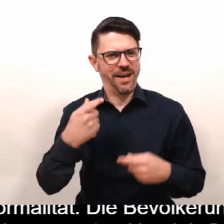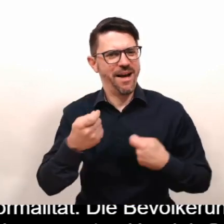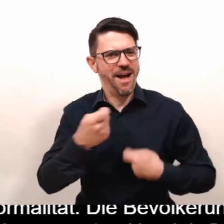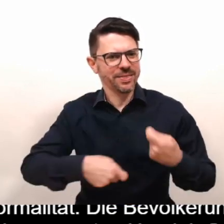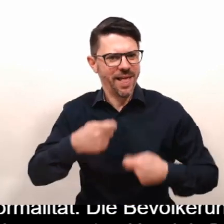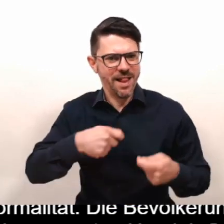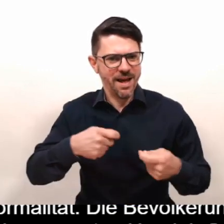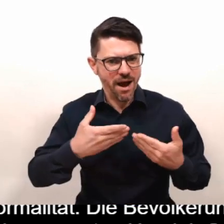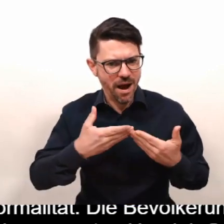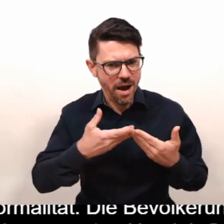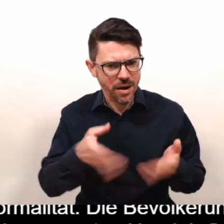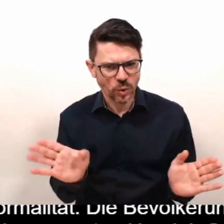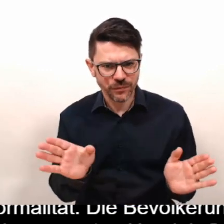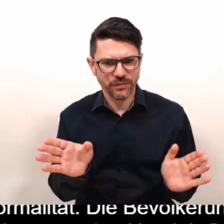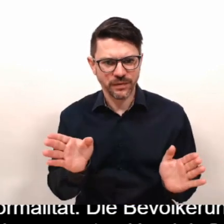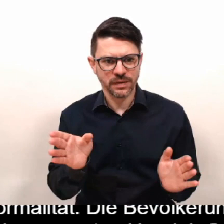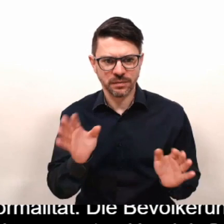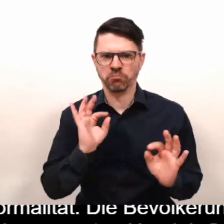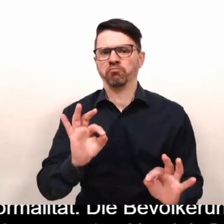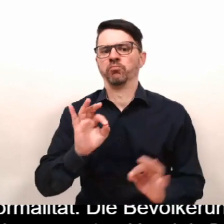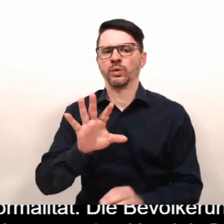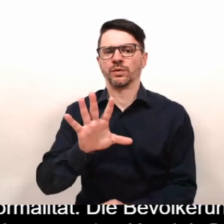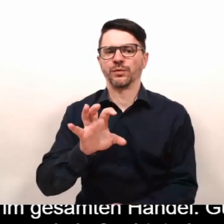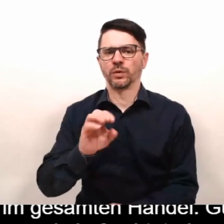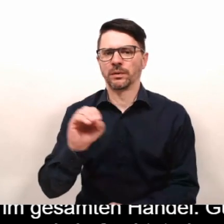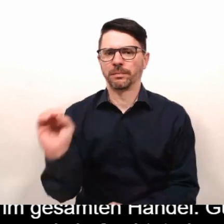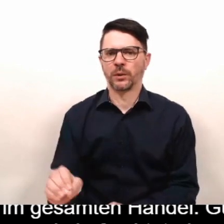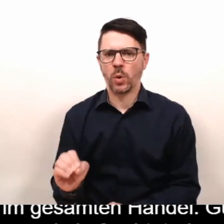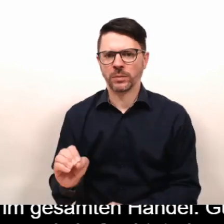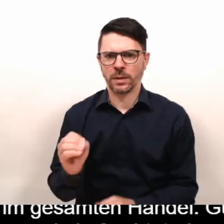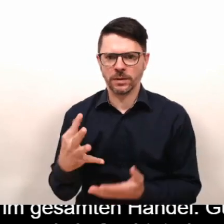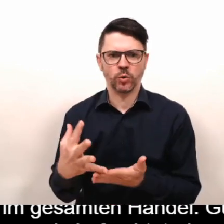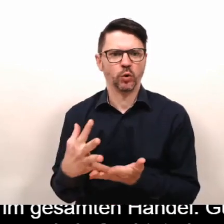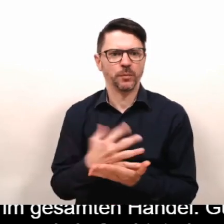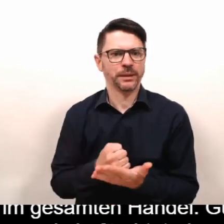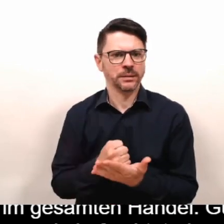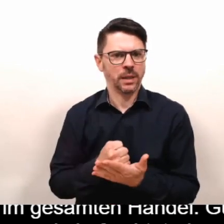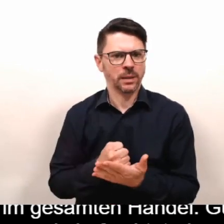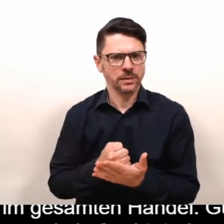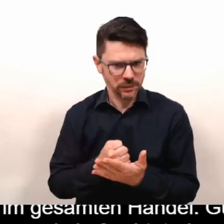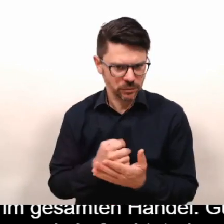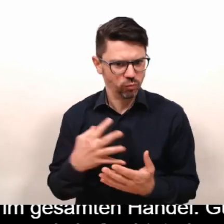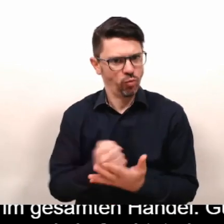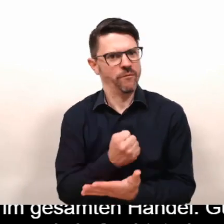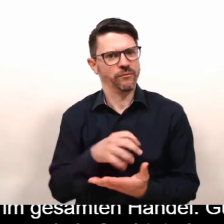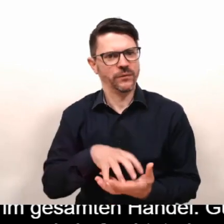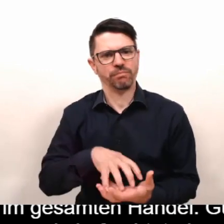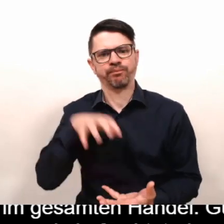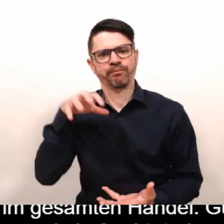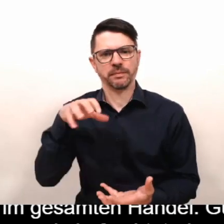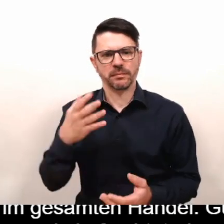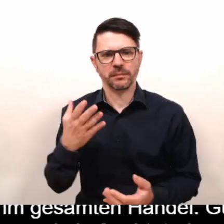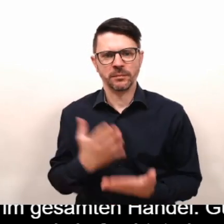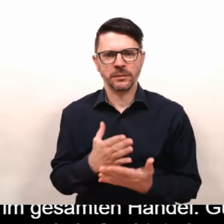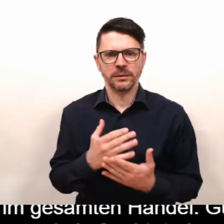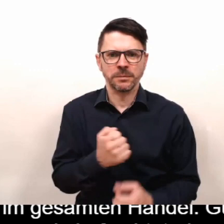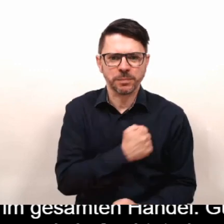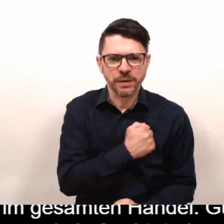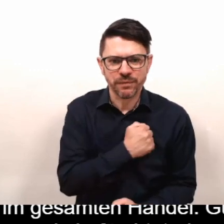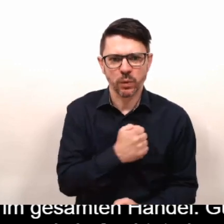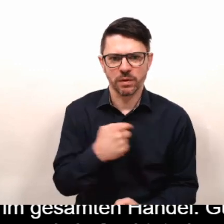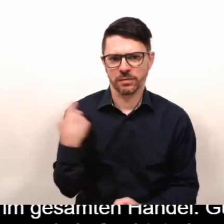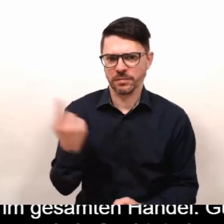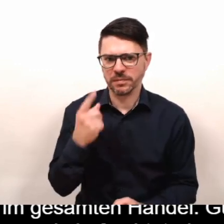Unterstützungsgelder auskommen können. Wenn jetzt der Handel auch für die großen Geschäfte öffnen konnten und die Menschen vernünftig